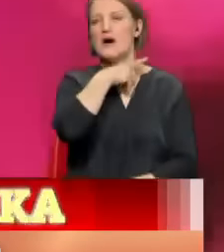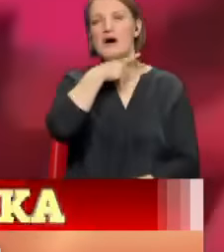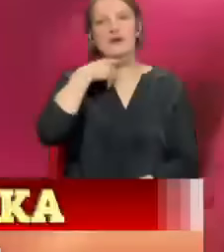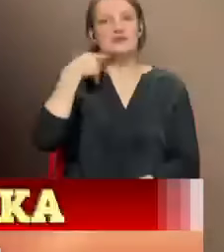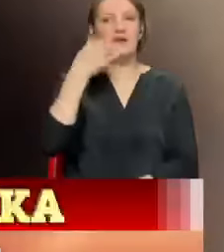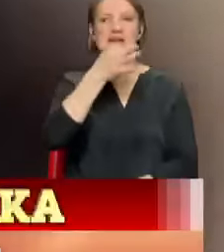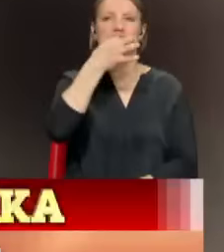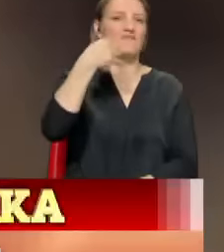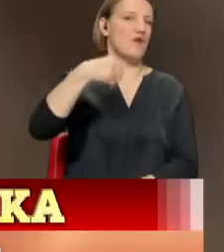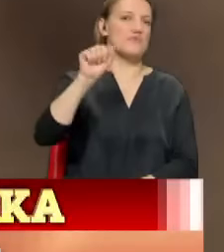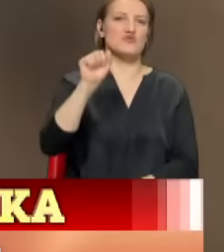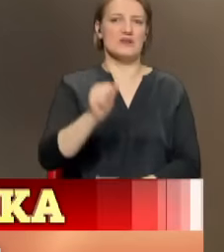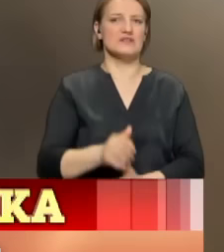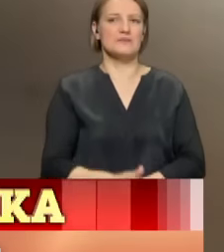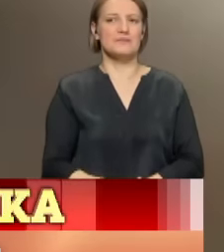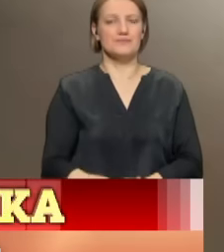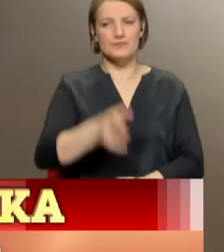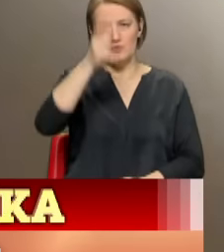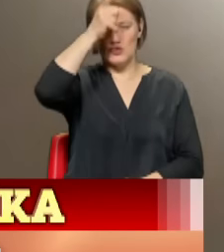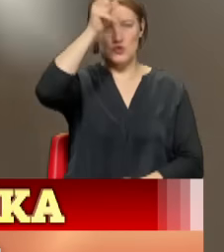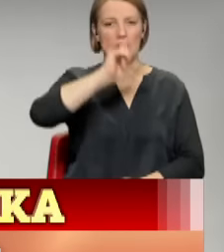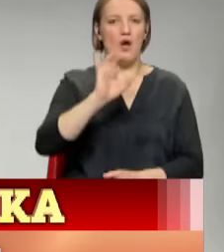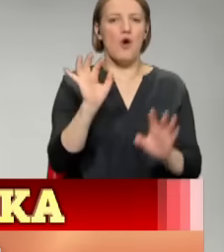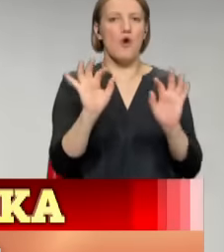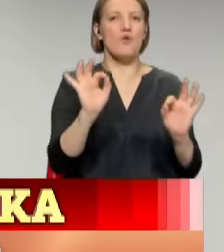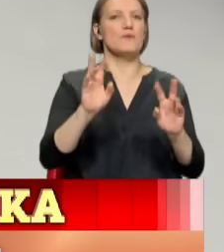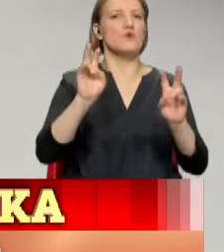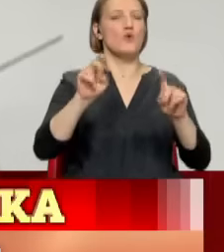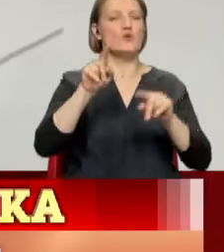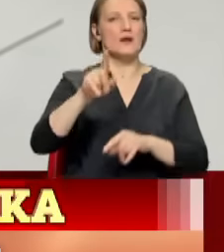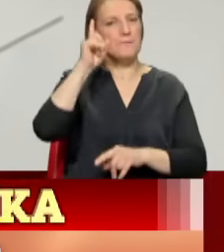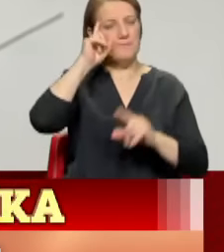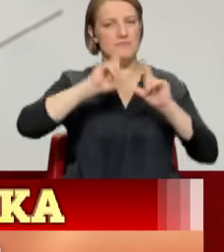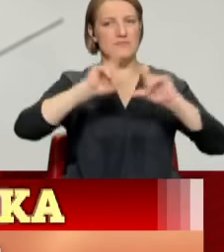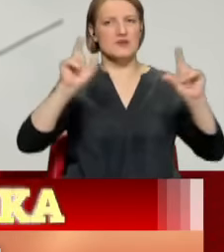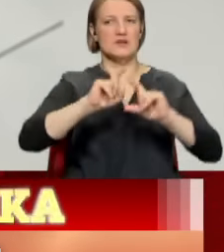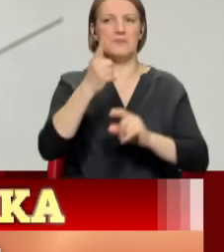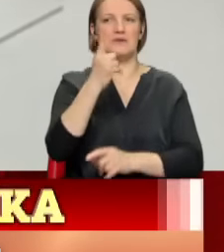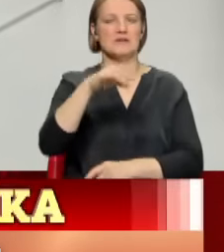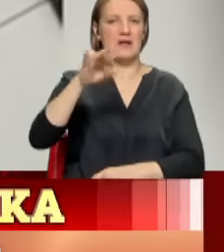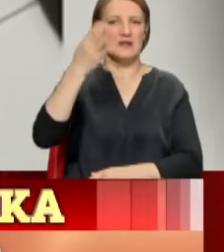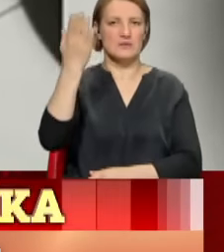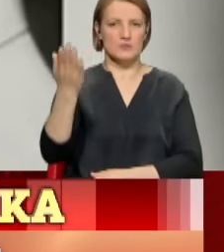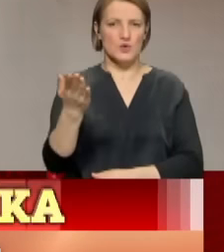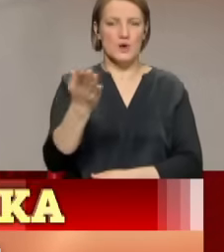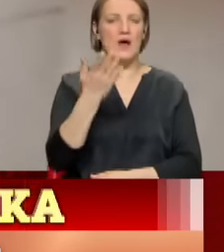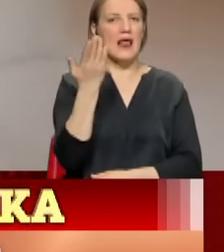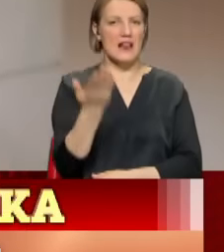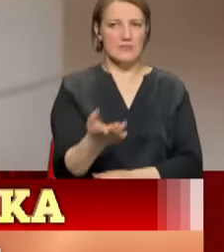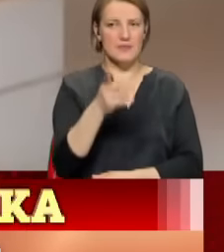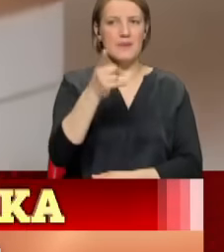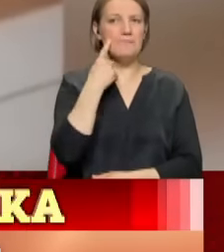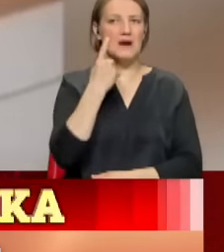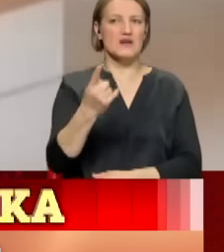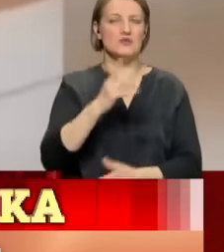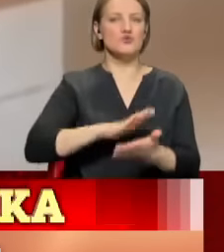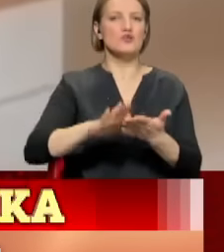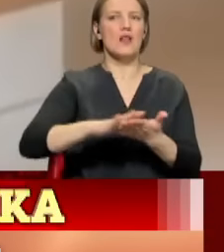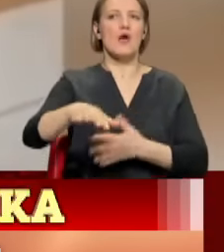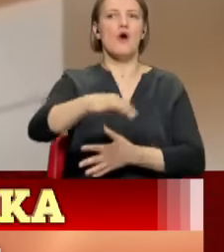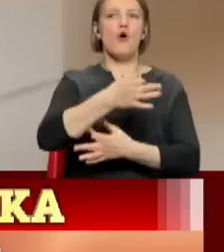asla izin vermeyeceğiz. Türkiye'nin önemli konularından, gündem başlıklarından bir tanesi de budur elbette. Bakın